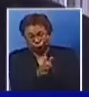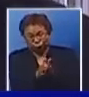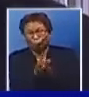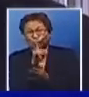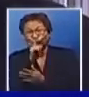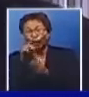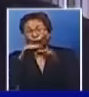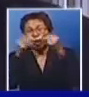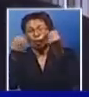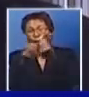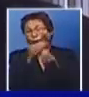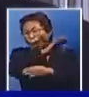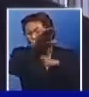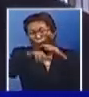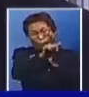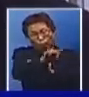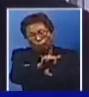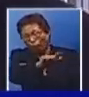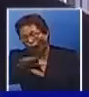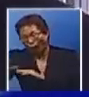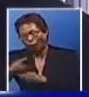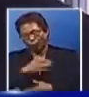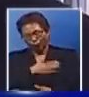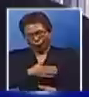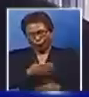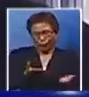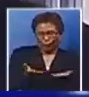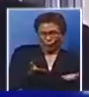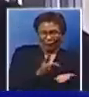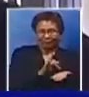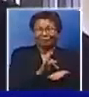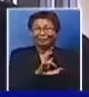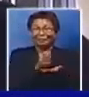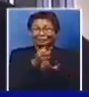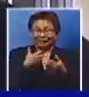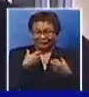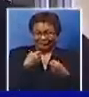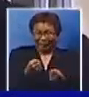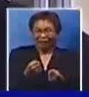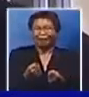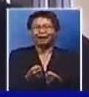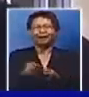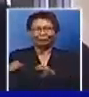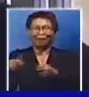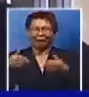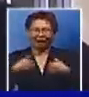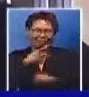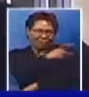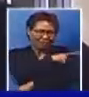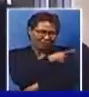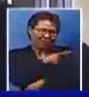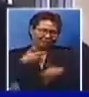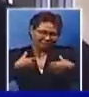masyarakat menikmati kemudahan kesihatan, penempatan di Labang Sebawah turut menerima sebuah klinik kesihatan menerusi